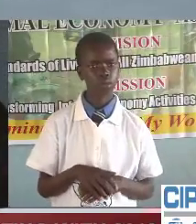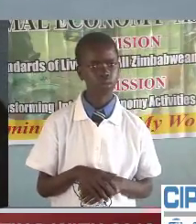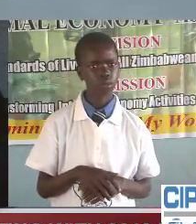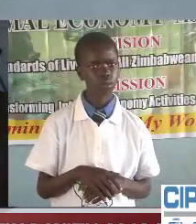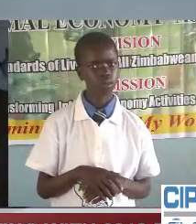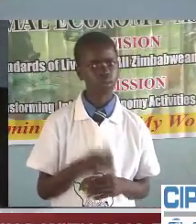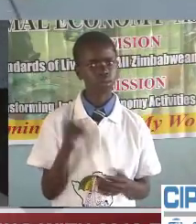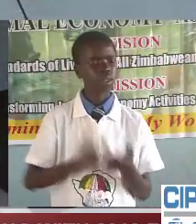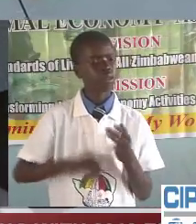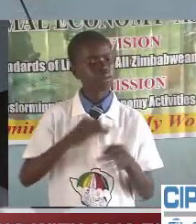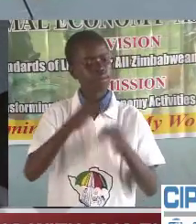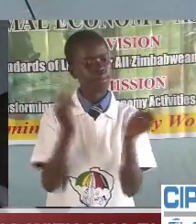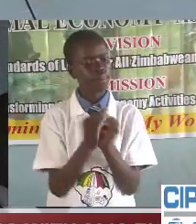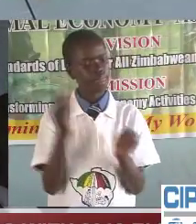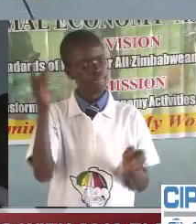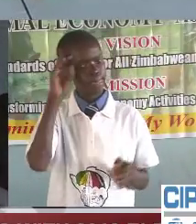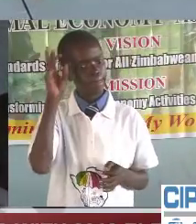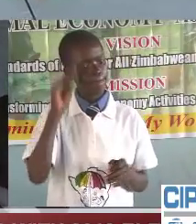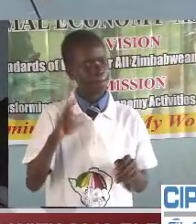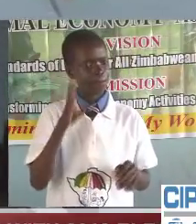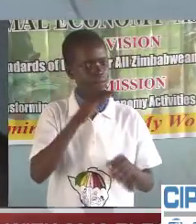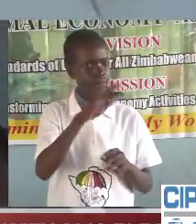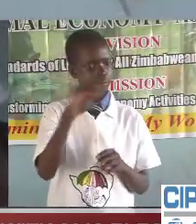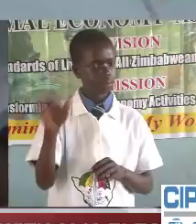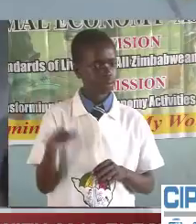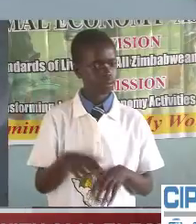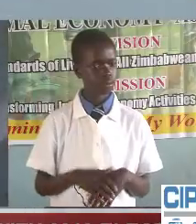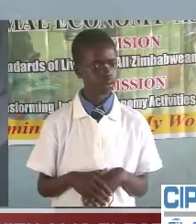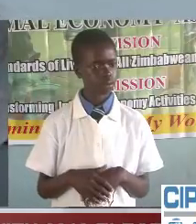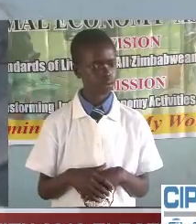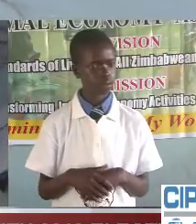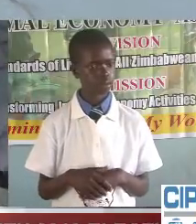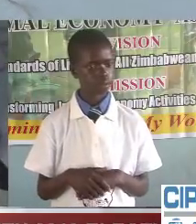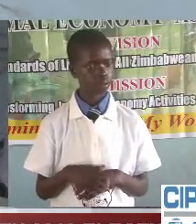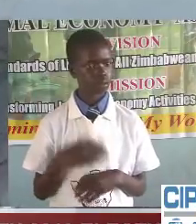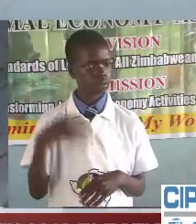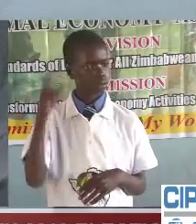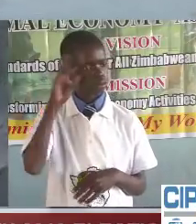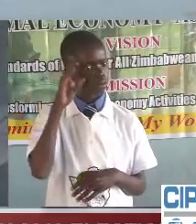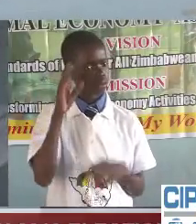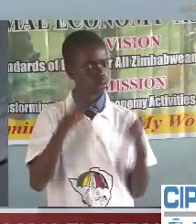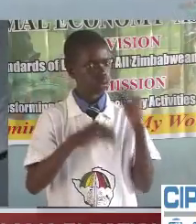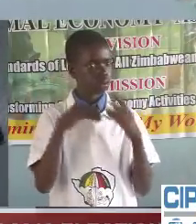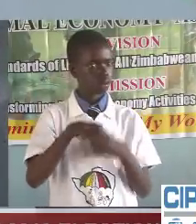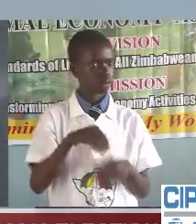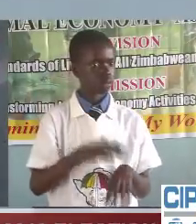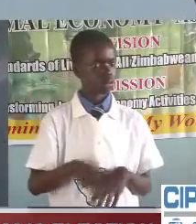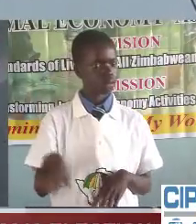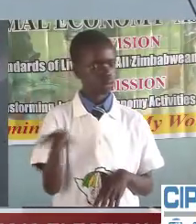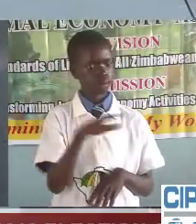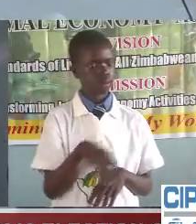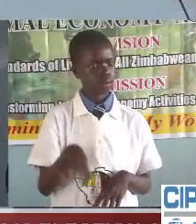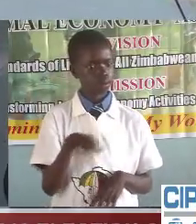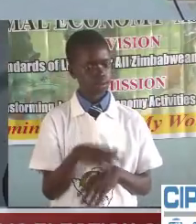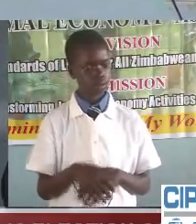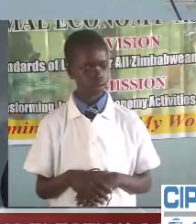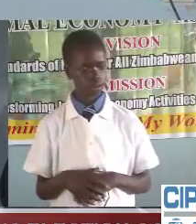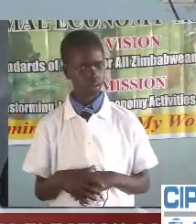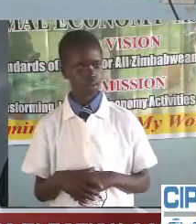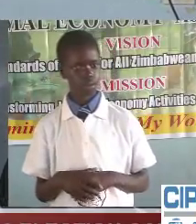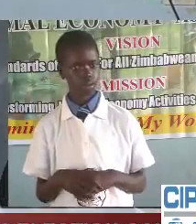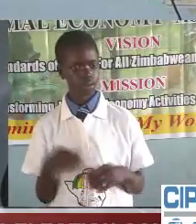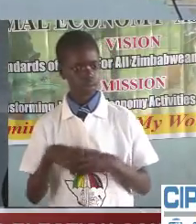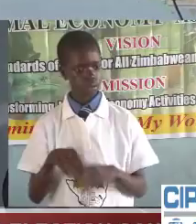construction of markets ndiyo yoga yavanga vachifangwa kuti vange vachititaurira nezvayo, ndiyo iri kuindirana nedingindira rezvatakagarira